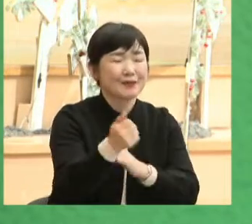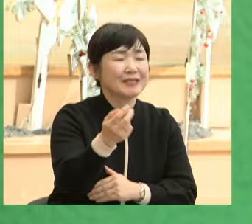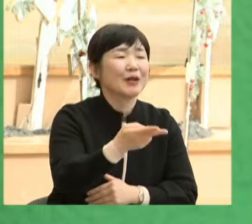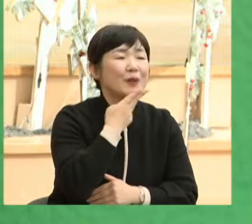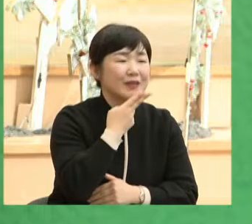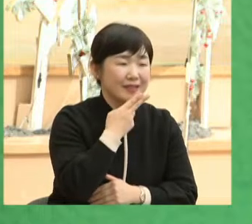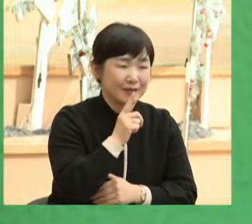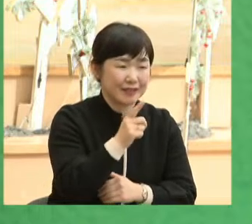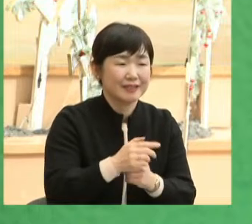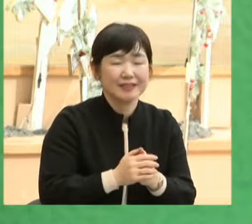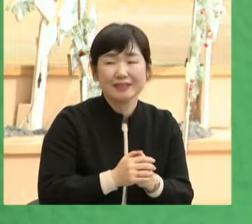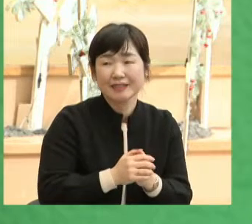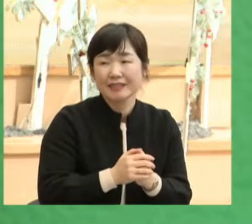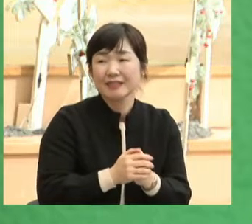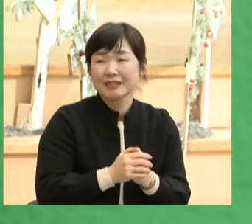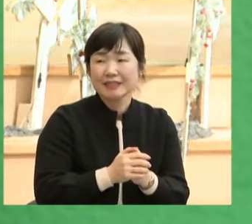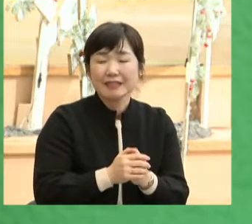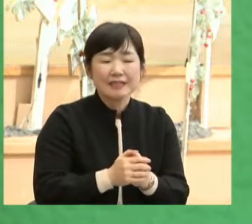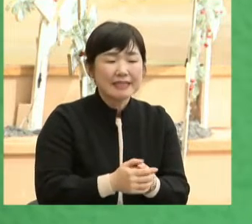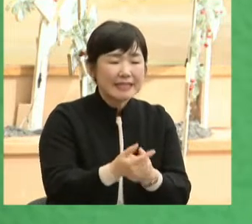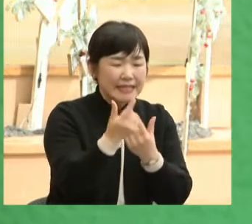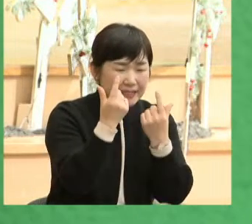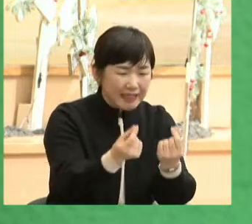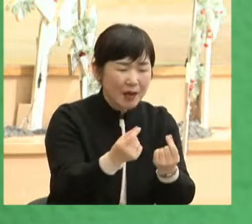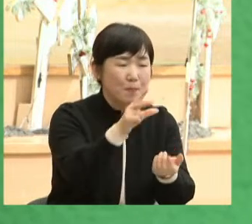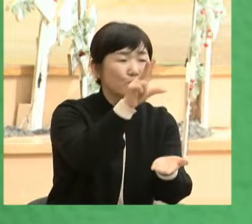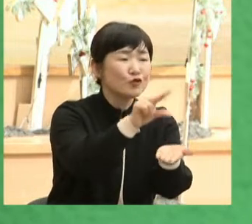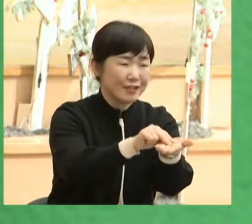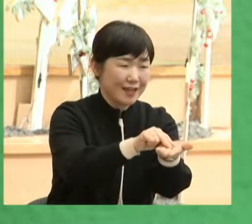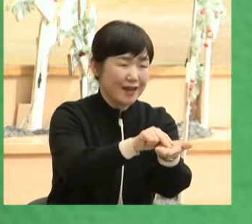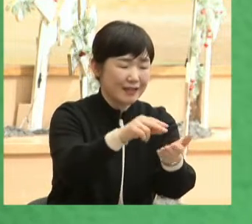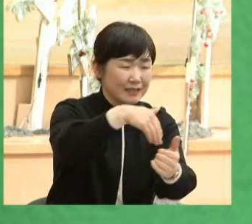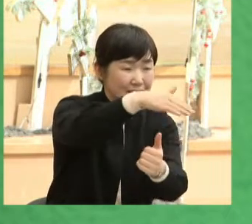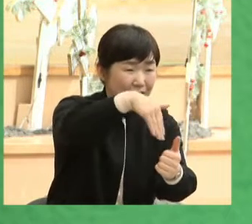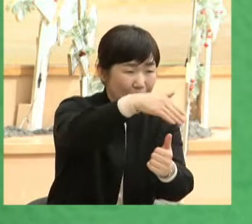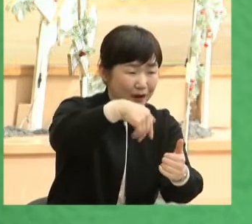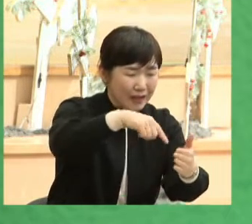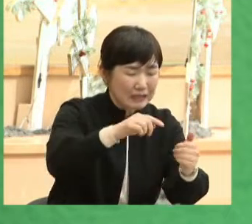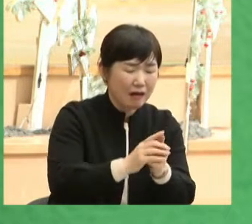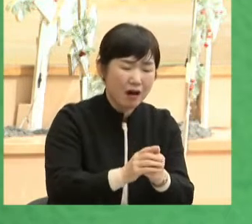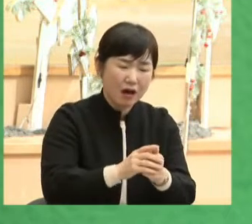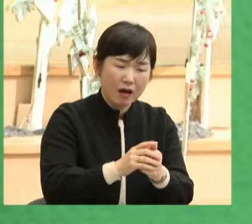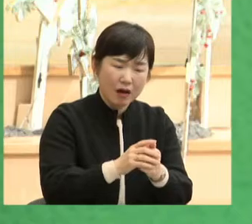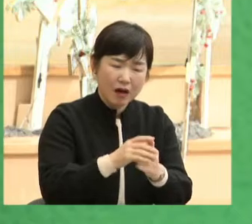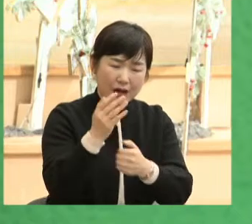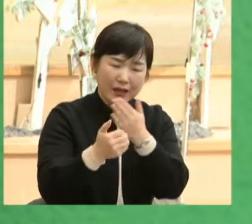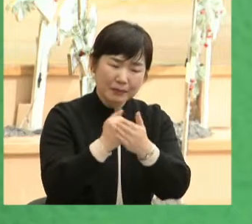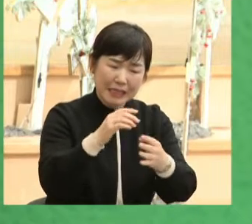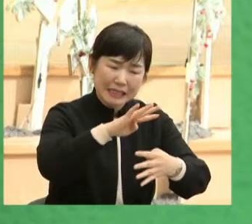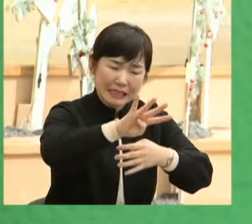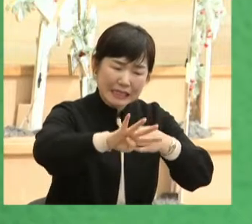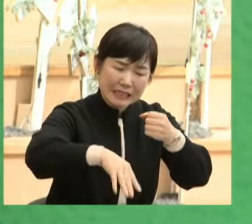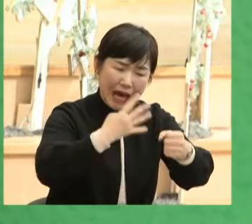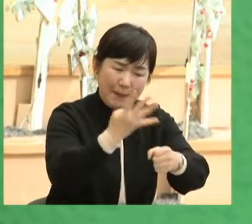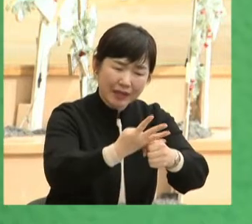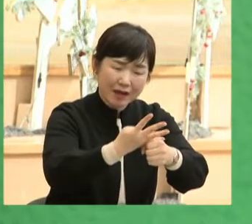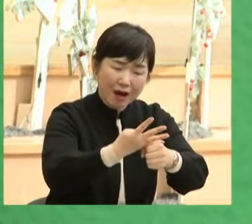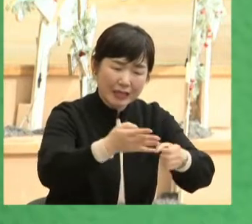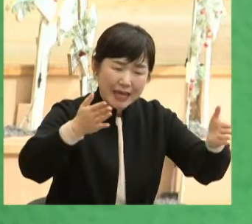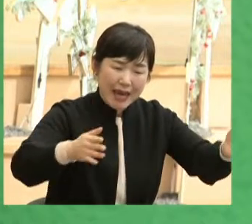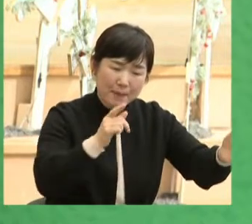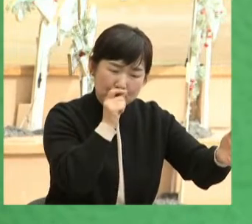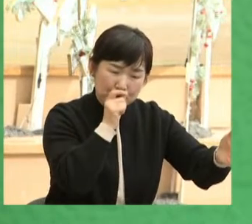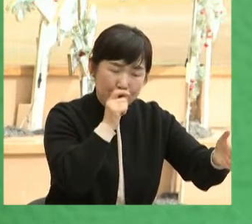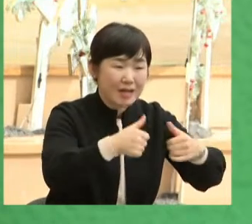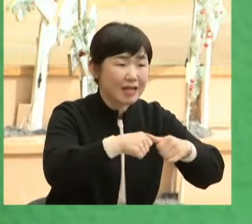말이야 이런 상황 속에서 하나님의 400년의 침묵을 깨고 말씀하시는데